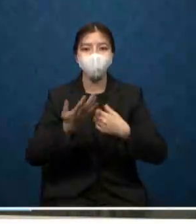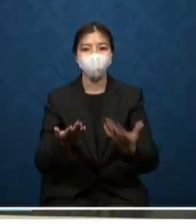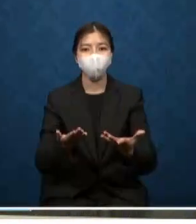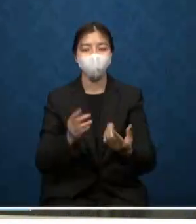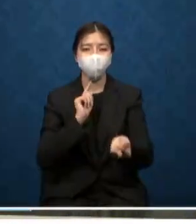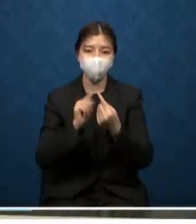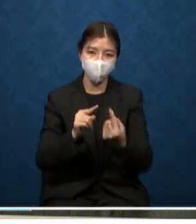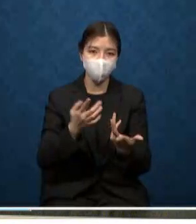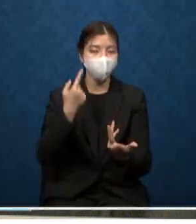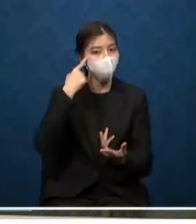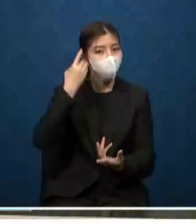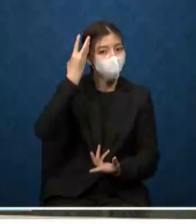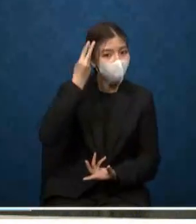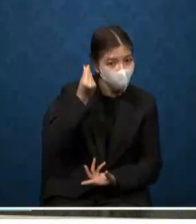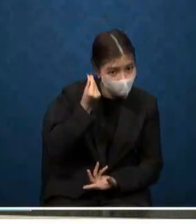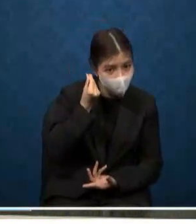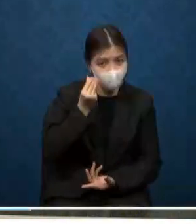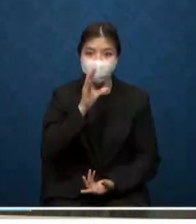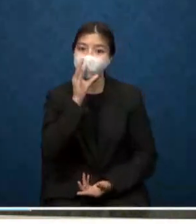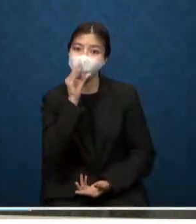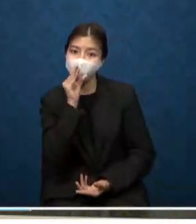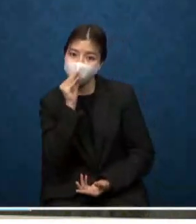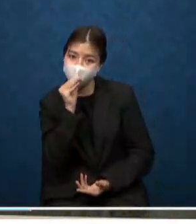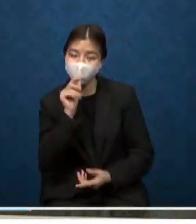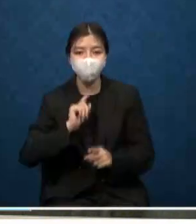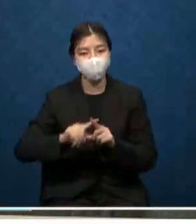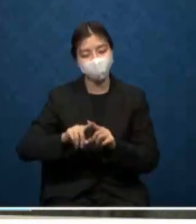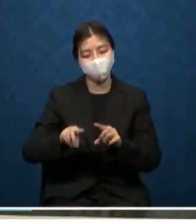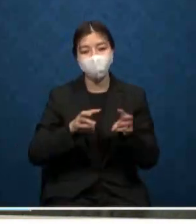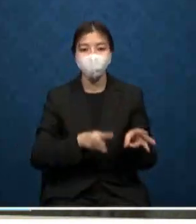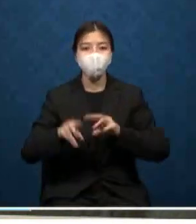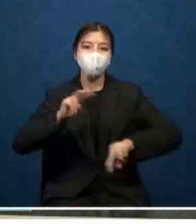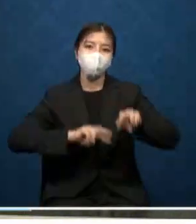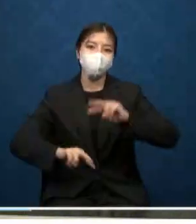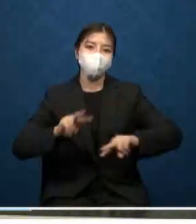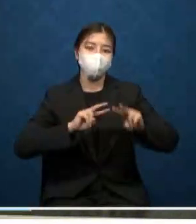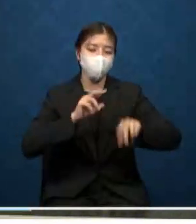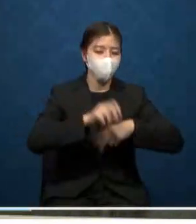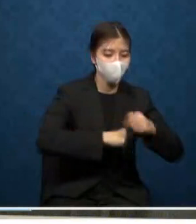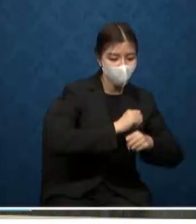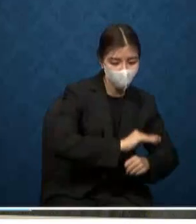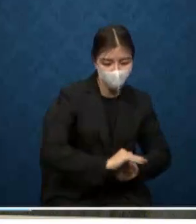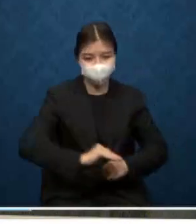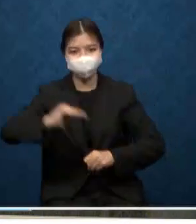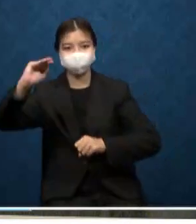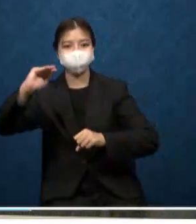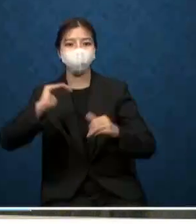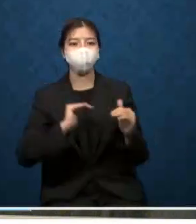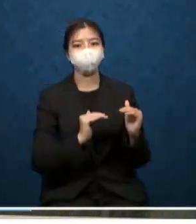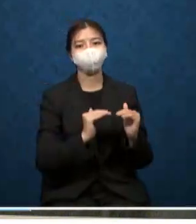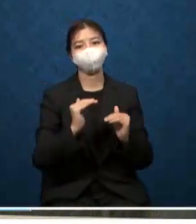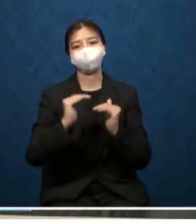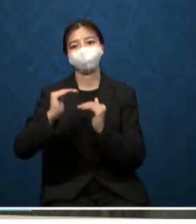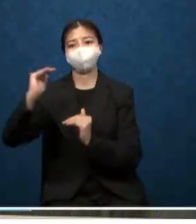พูดมีทัศนคติวิธีคิดในการที่จะดูแลคนวัยต่างๆด้วยทรัพยากรที่ไม่เท่ากัน